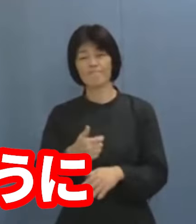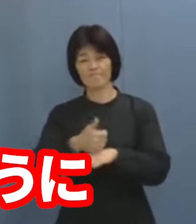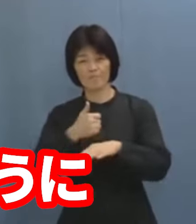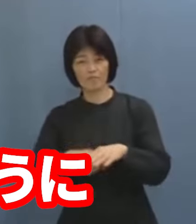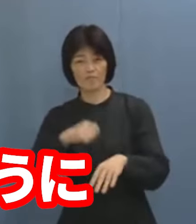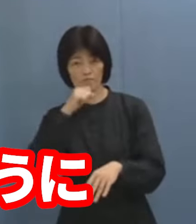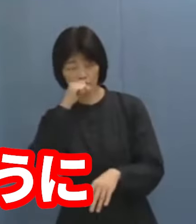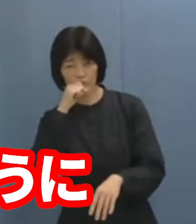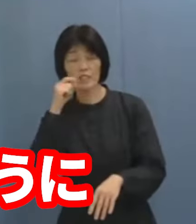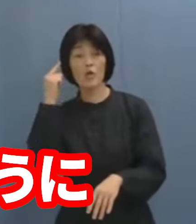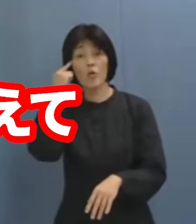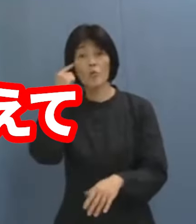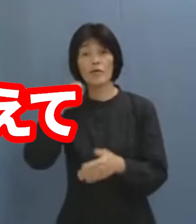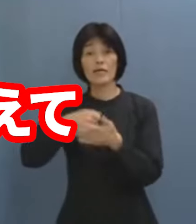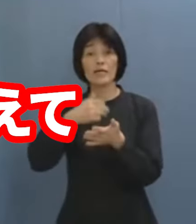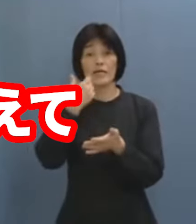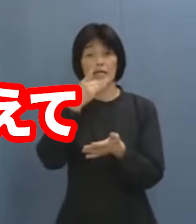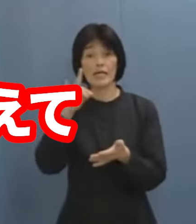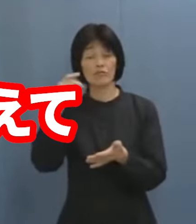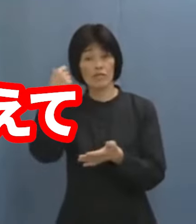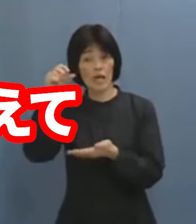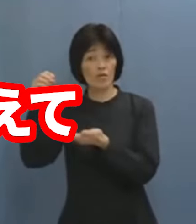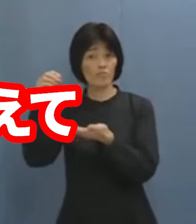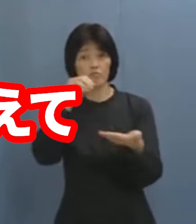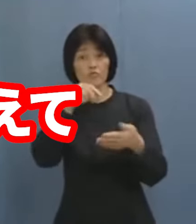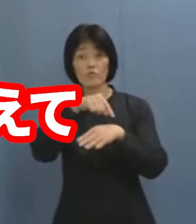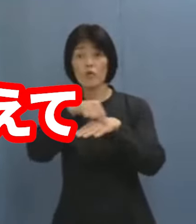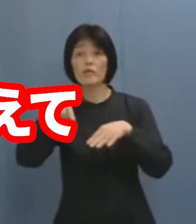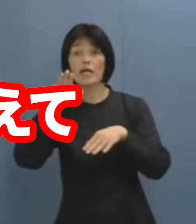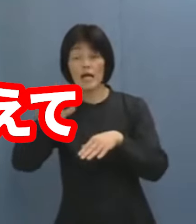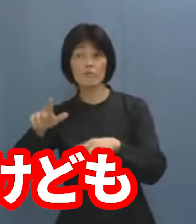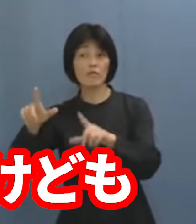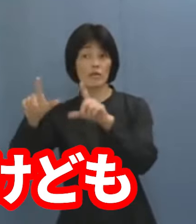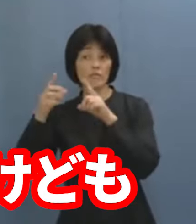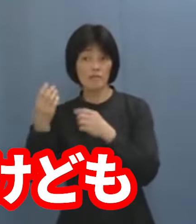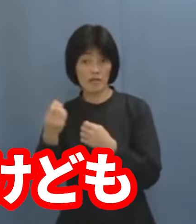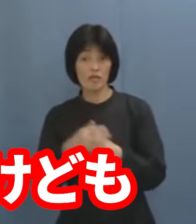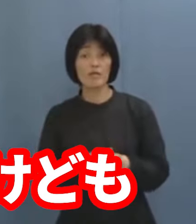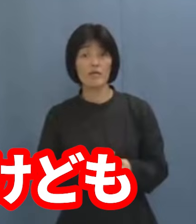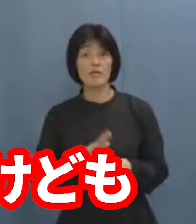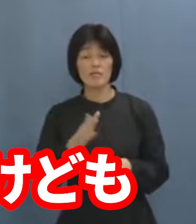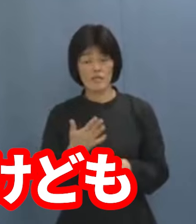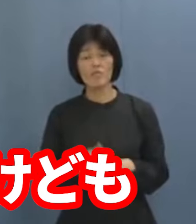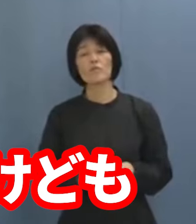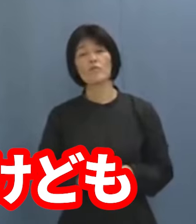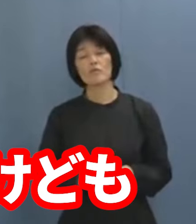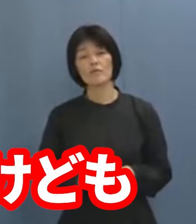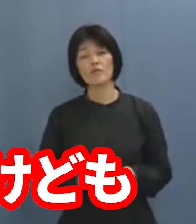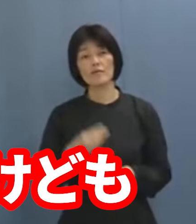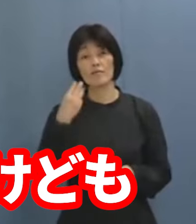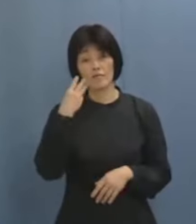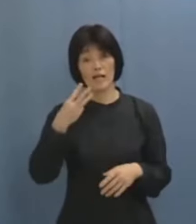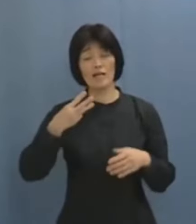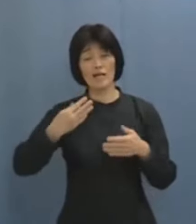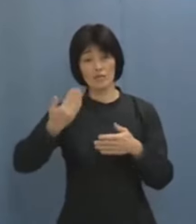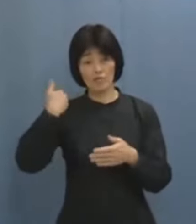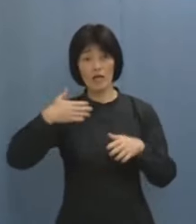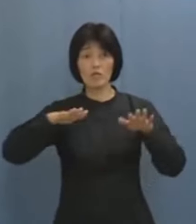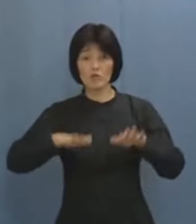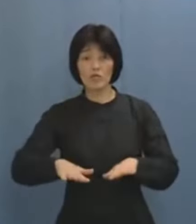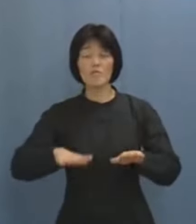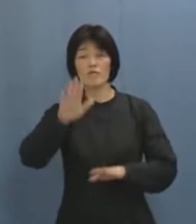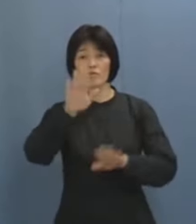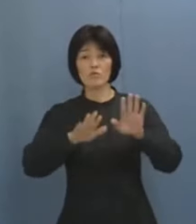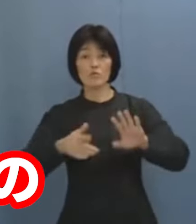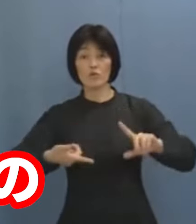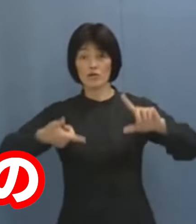事ご自身もそういうふうにこれまでの3ヶ月含まれて設置されてから3ヶ月の状況がだいぶ変わってると思うんですけれども、改めてその責任を